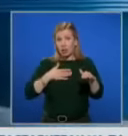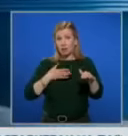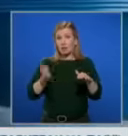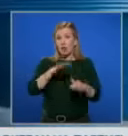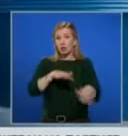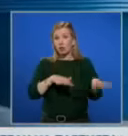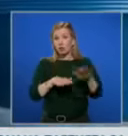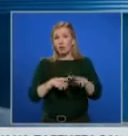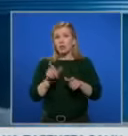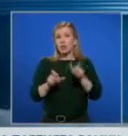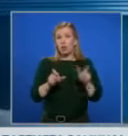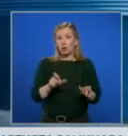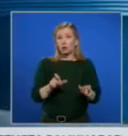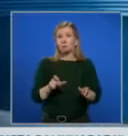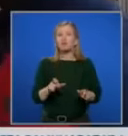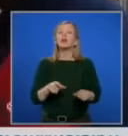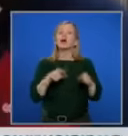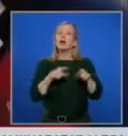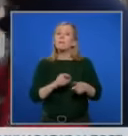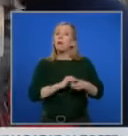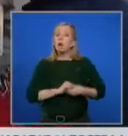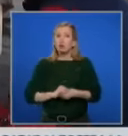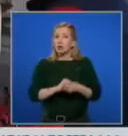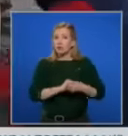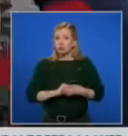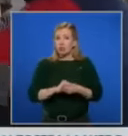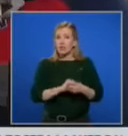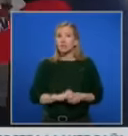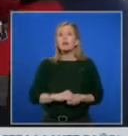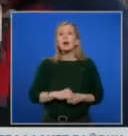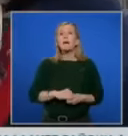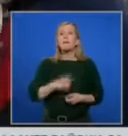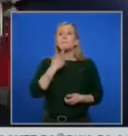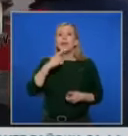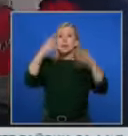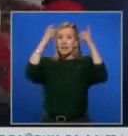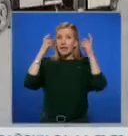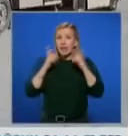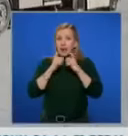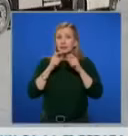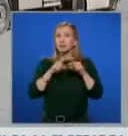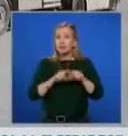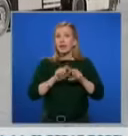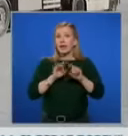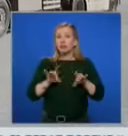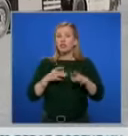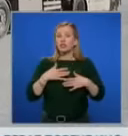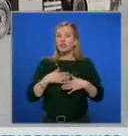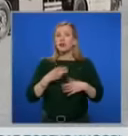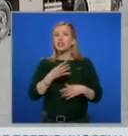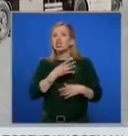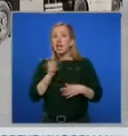данни на неправителствената организация Белите каски, засегнатите от труса сирийски области има над 400 напълно